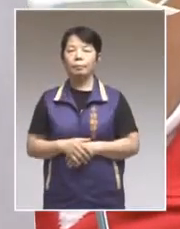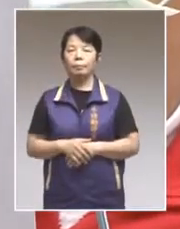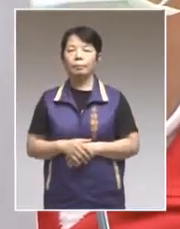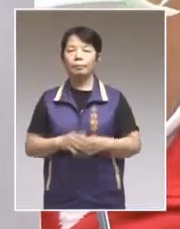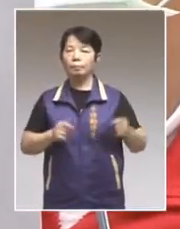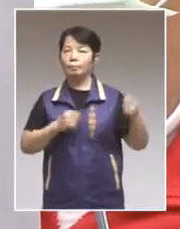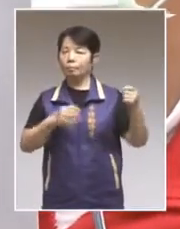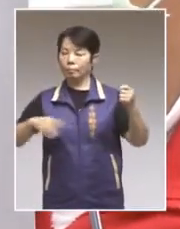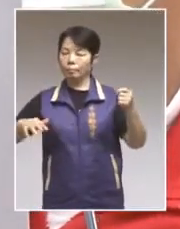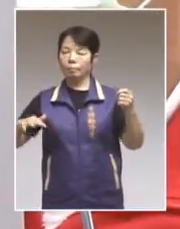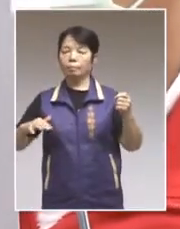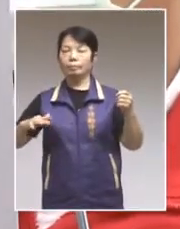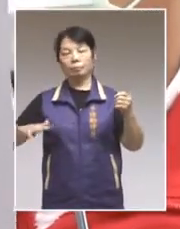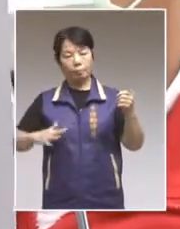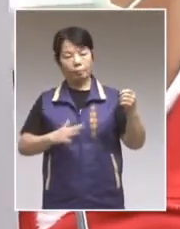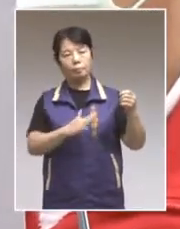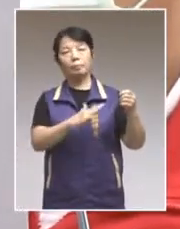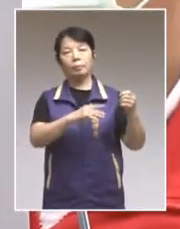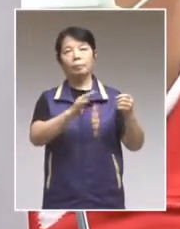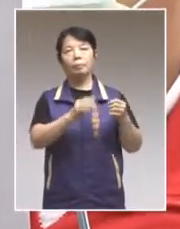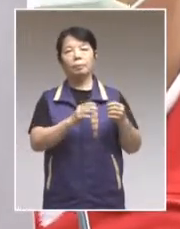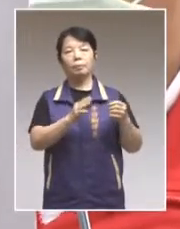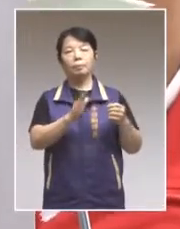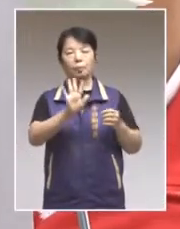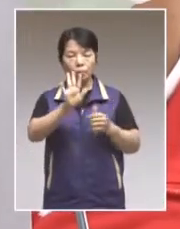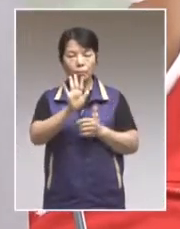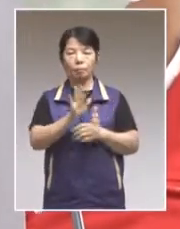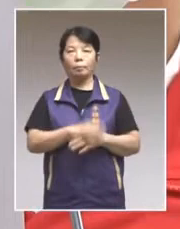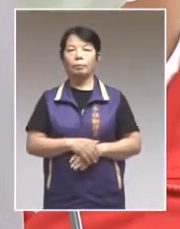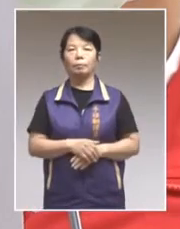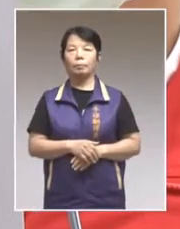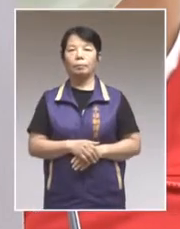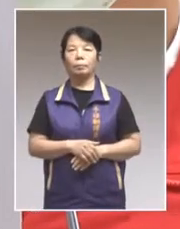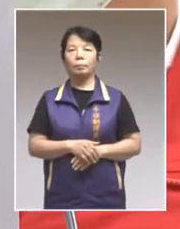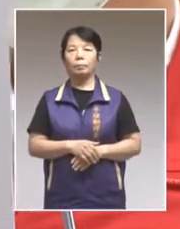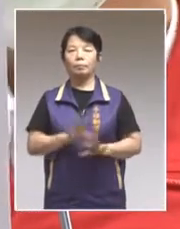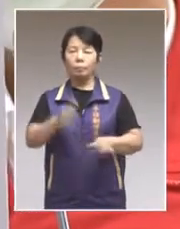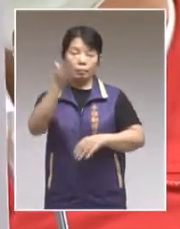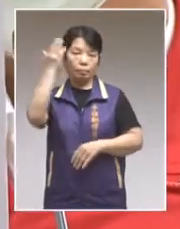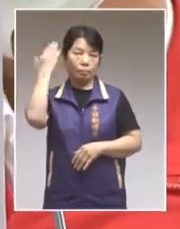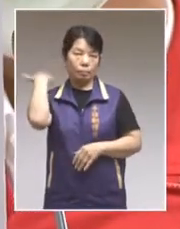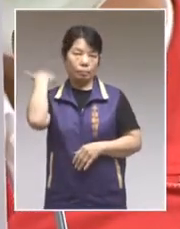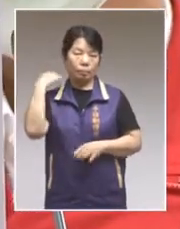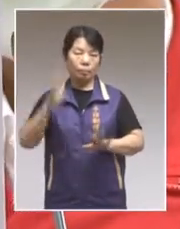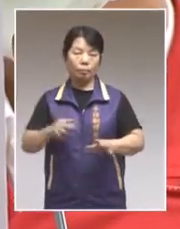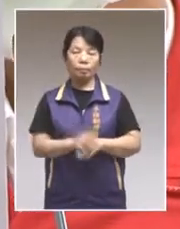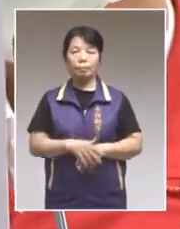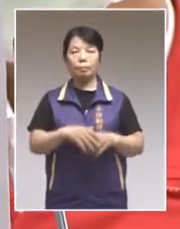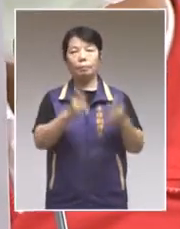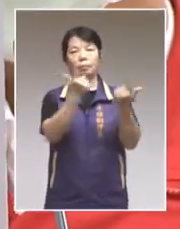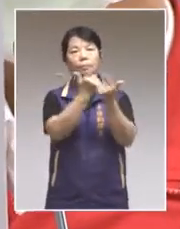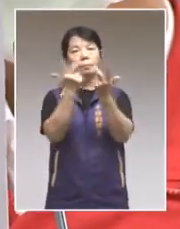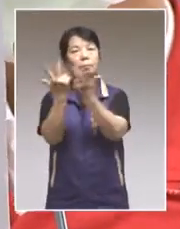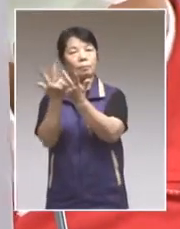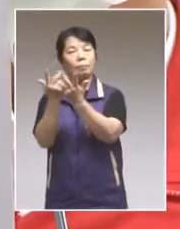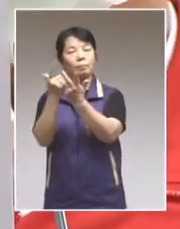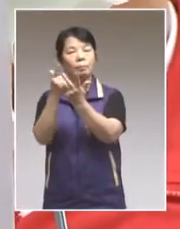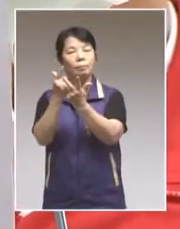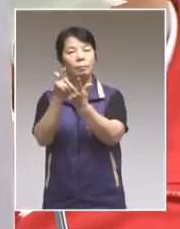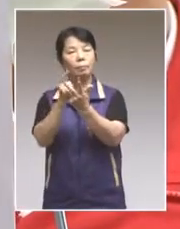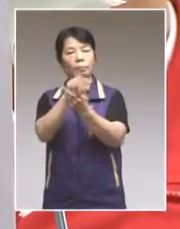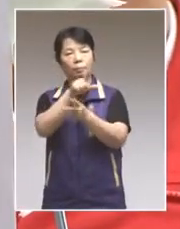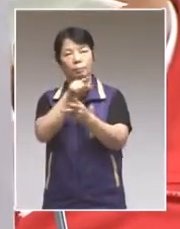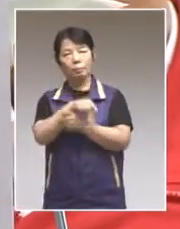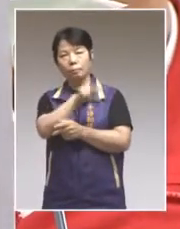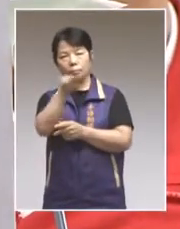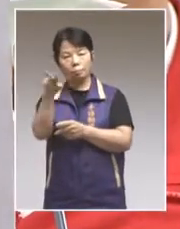的这个大概在以过去的新北或台北的经验来看，大概是落